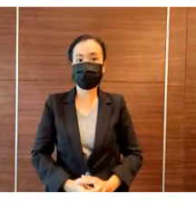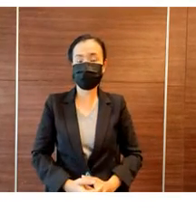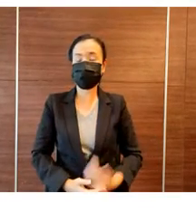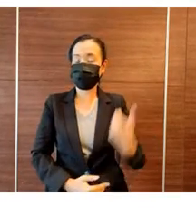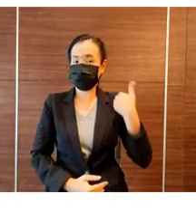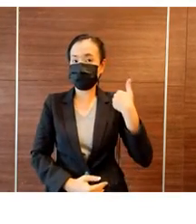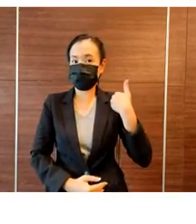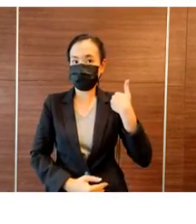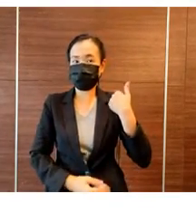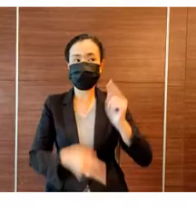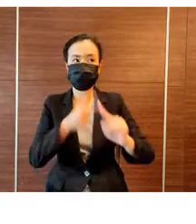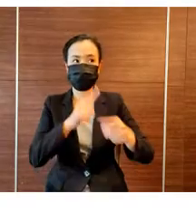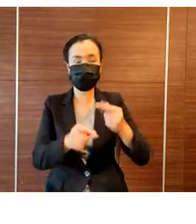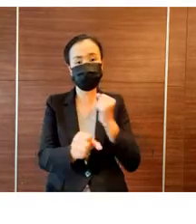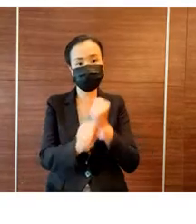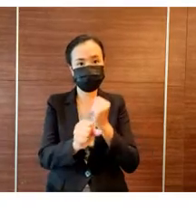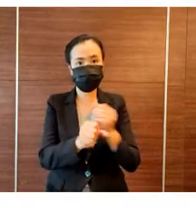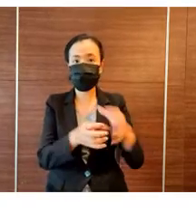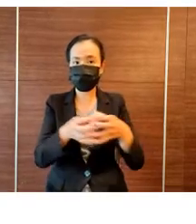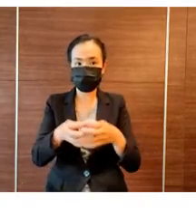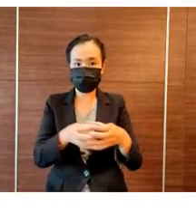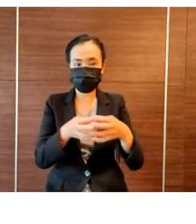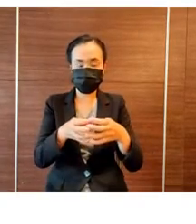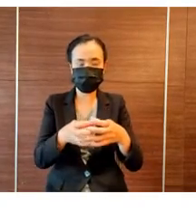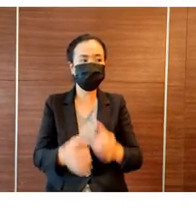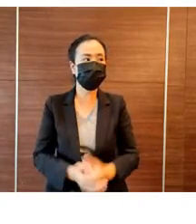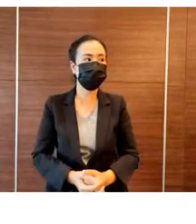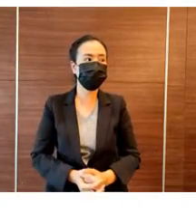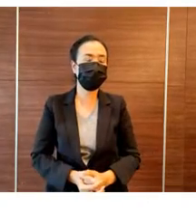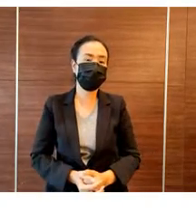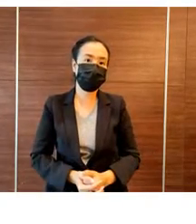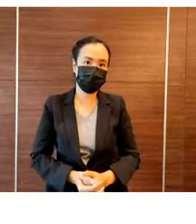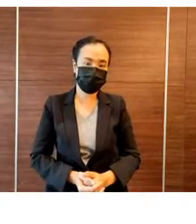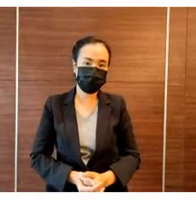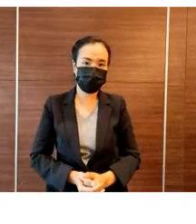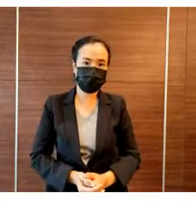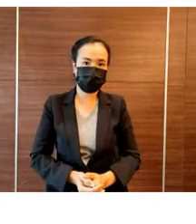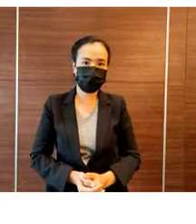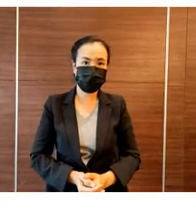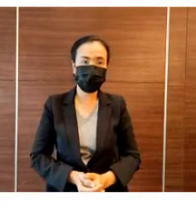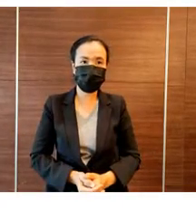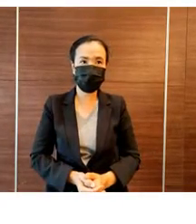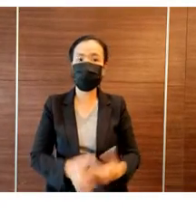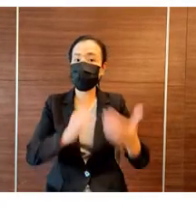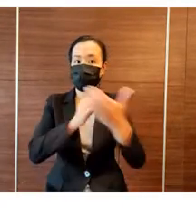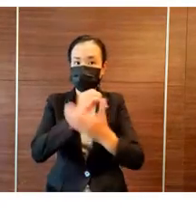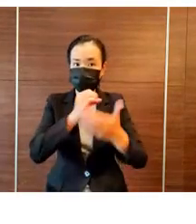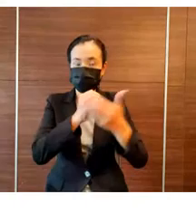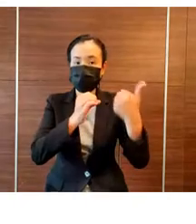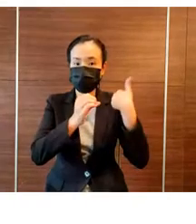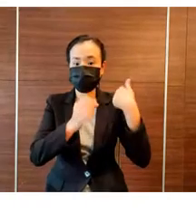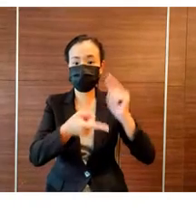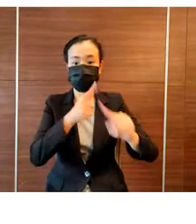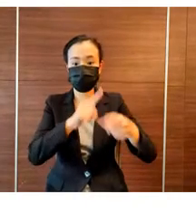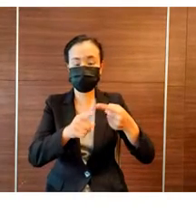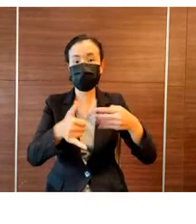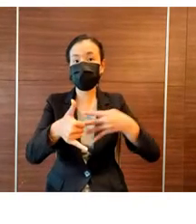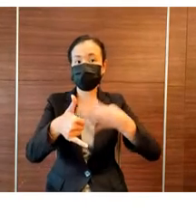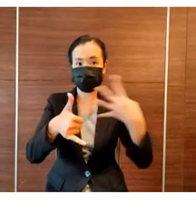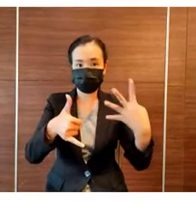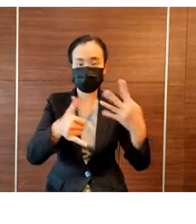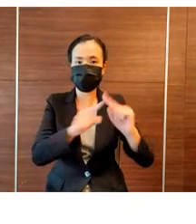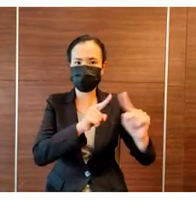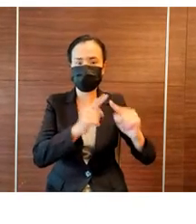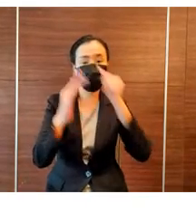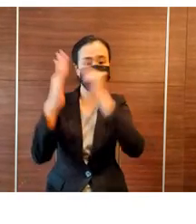เรามีเพื่อนร่วมทางในการทำงานทางด้านยาการใช้สารเสพติดเนาะของเพื่อนๆที่มีความหลากหลายทางเพศอ่ะทั่ว